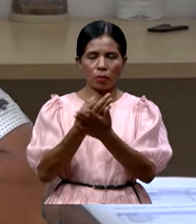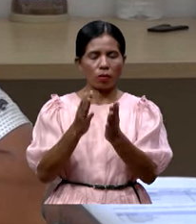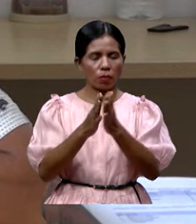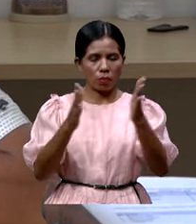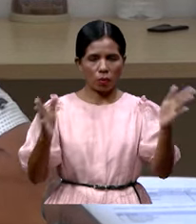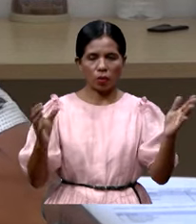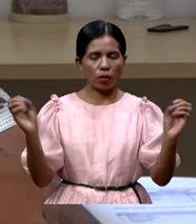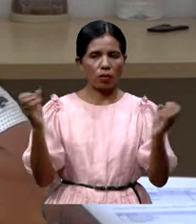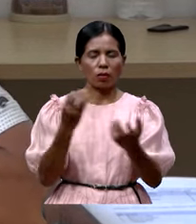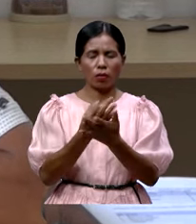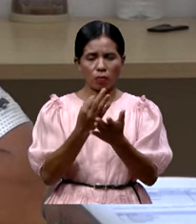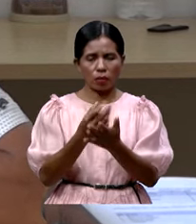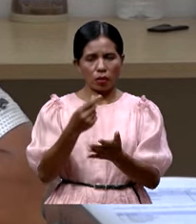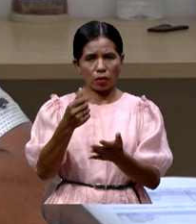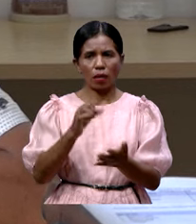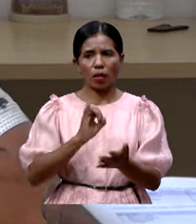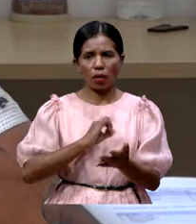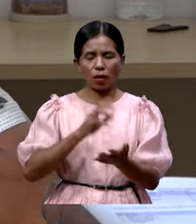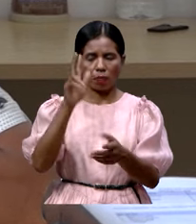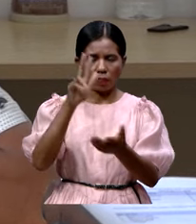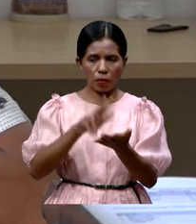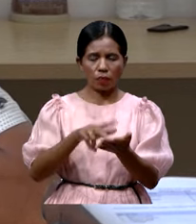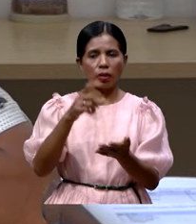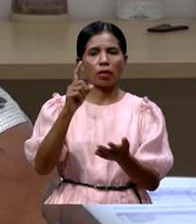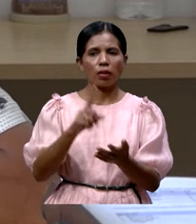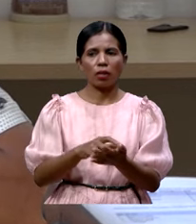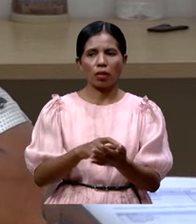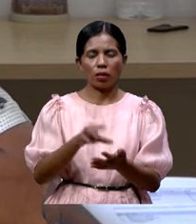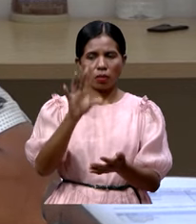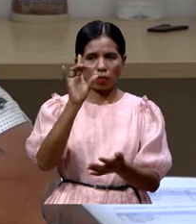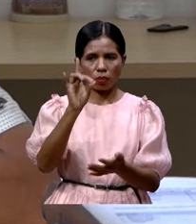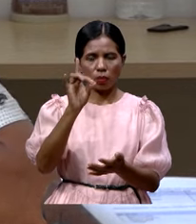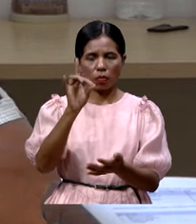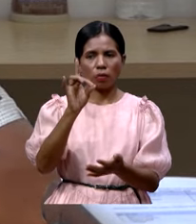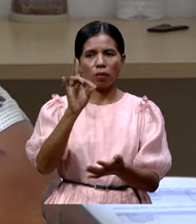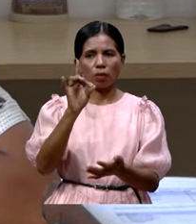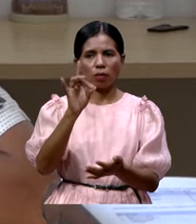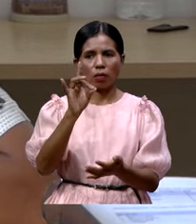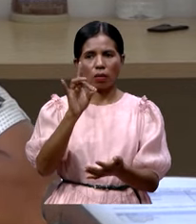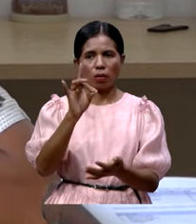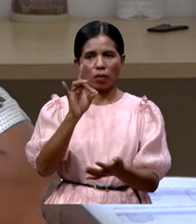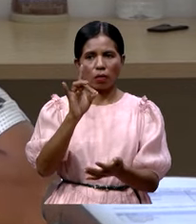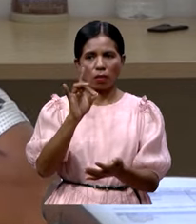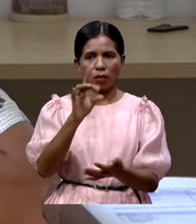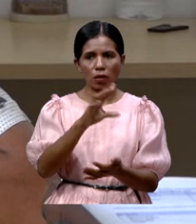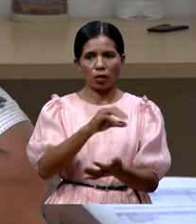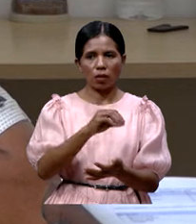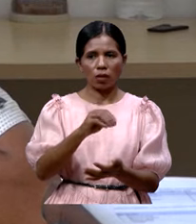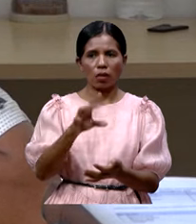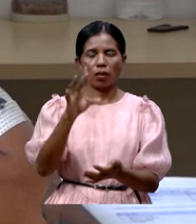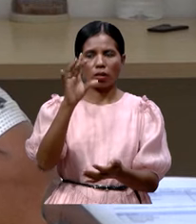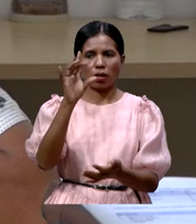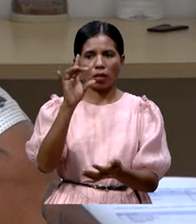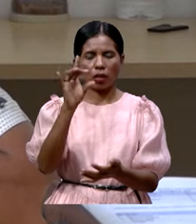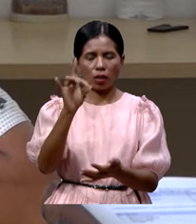tu tuang tambah hawa prova dali dana ne palun to oitu hasil dari ekonomi rupiah ini 8 miliar,